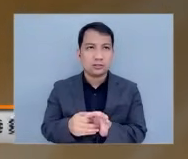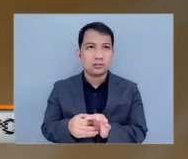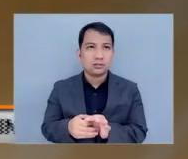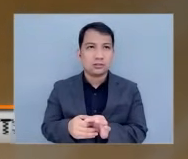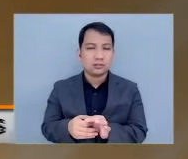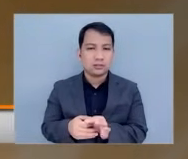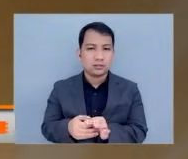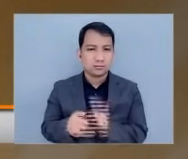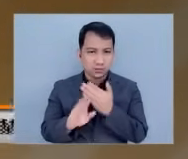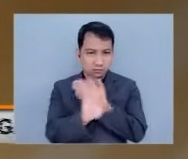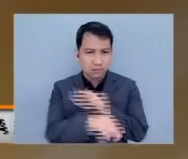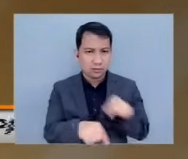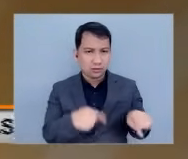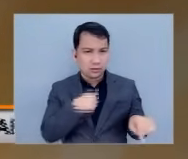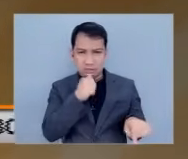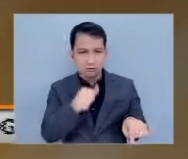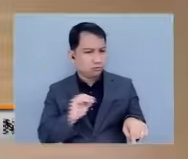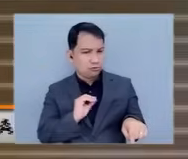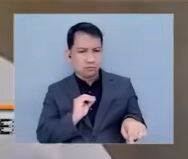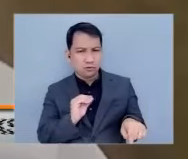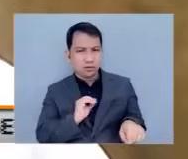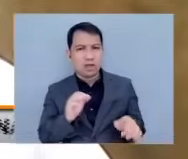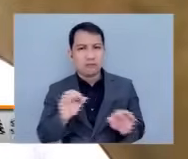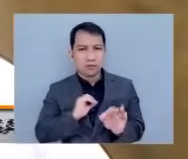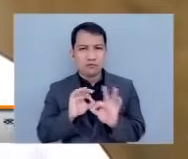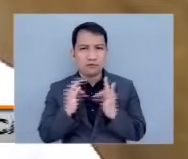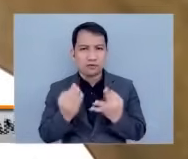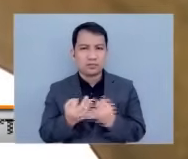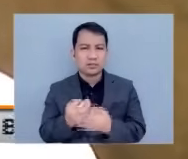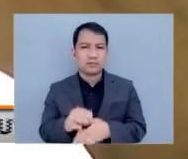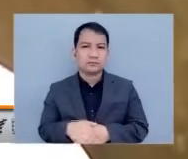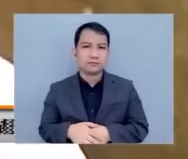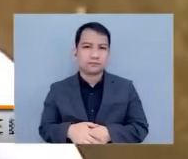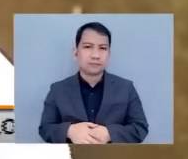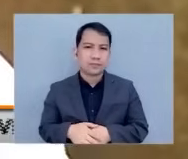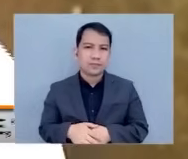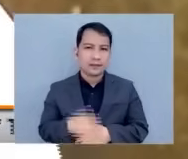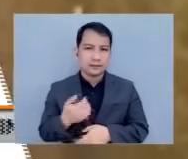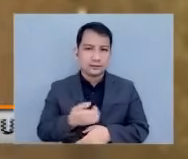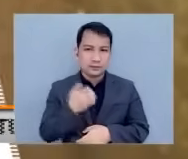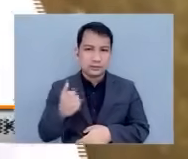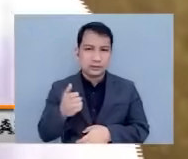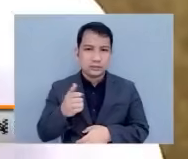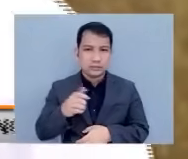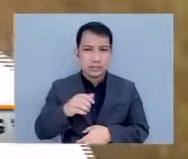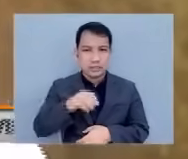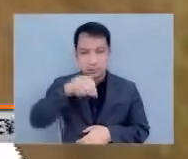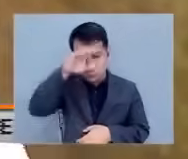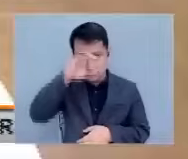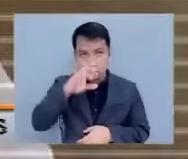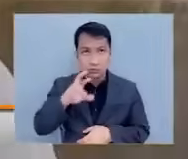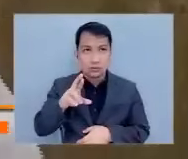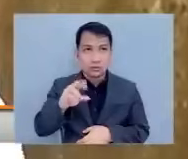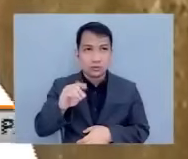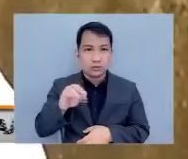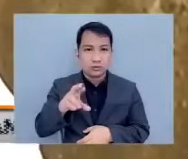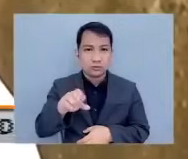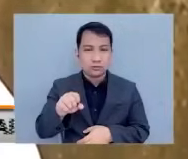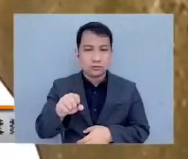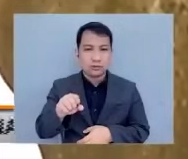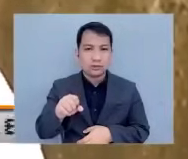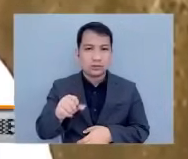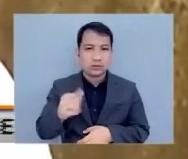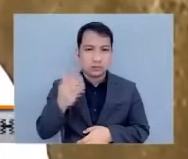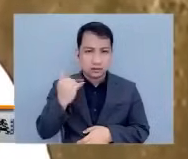naman akin yan eh. May sarili akong pamilya. Naging emosyonal naman si Lolo Rodolfo nang sagutin ang paratang. Hindi ko